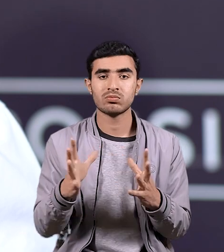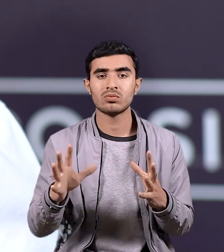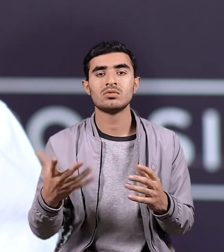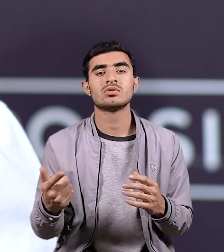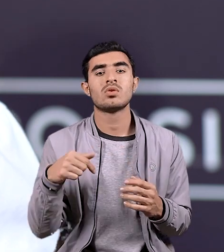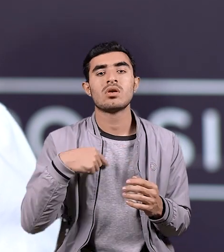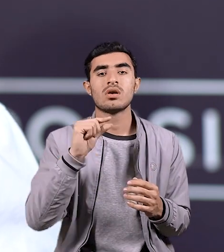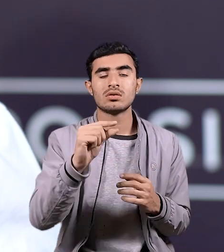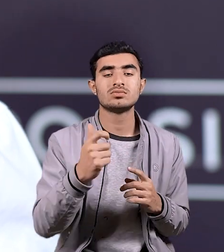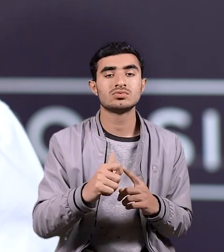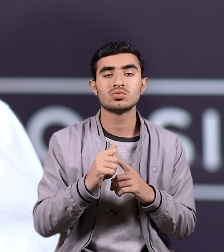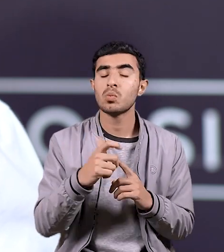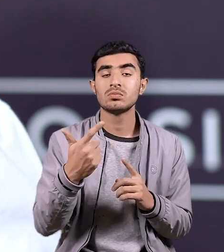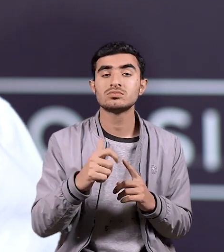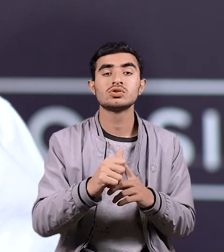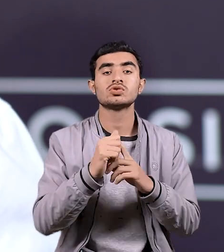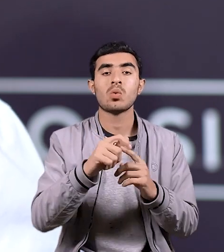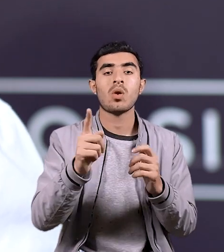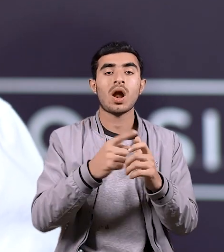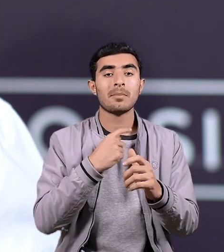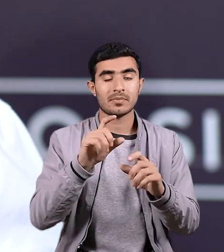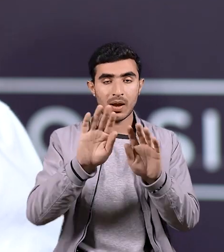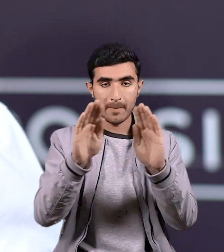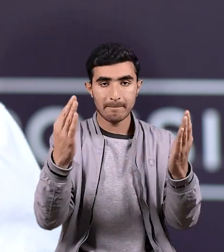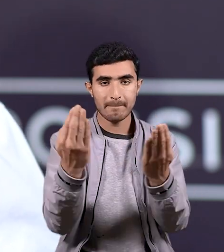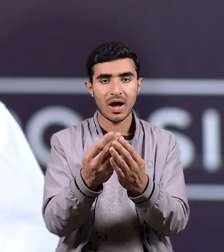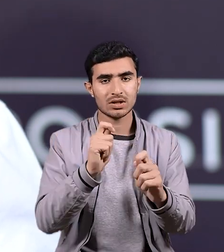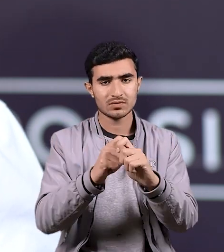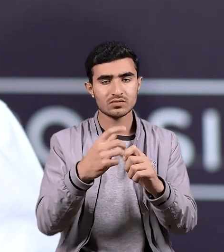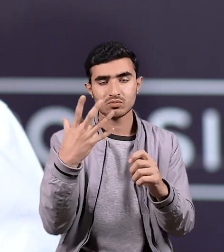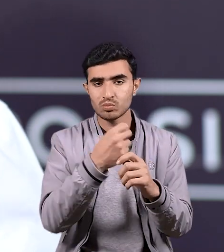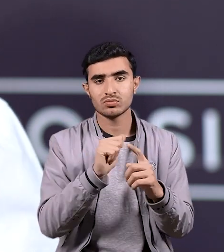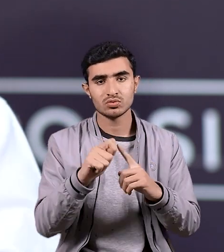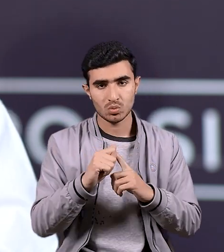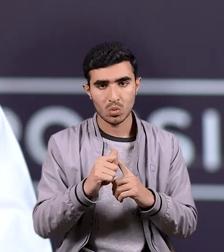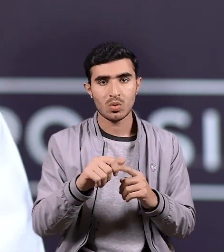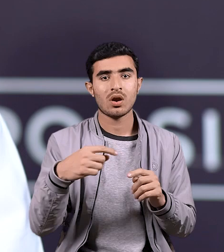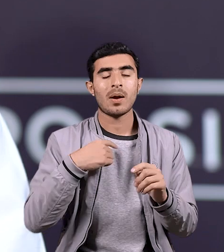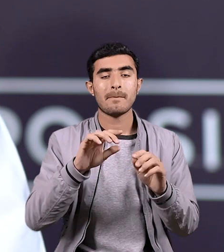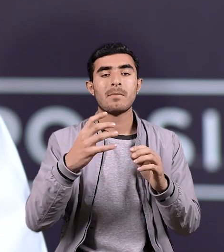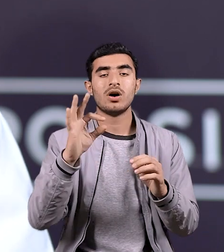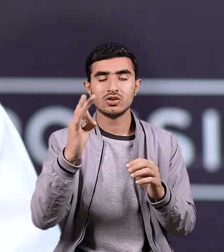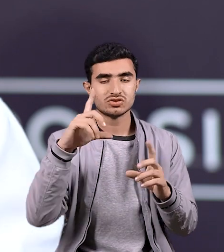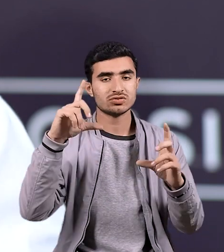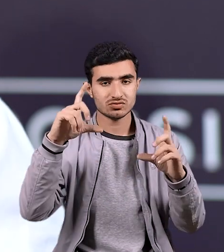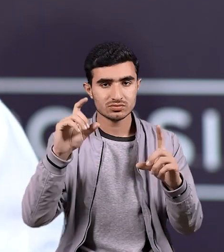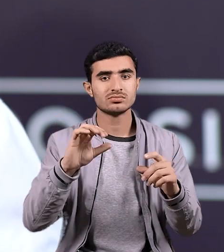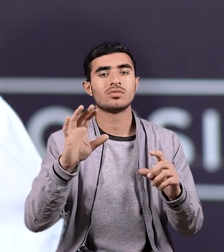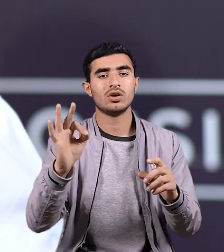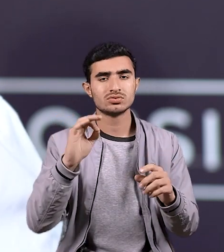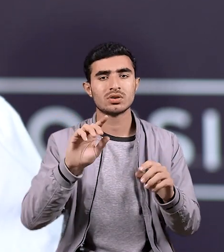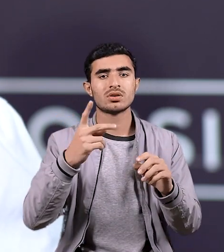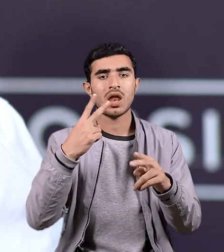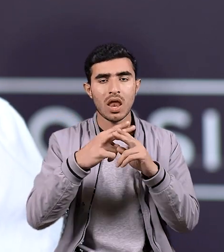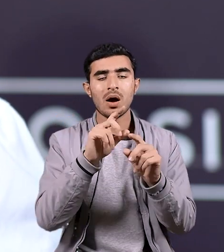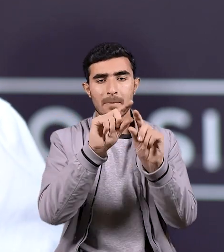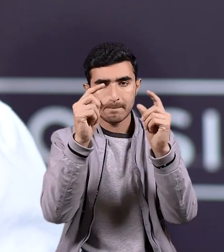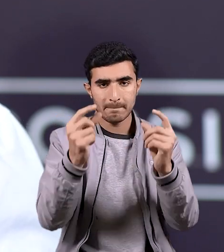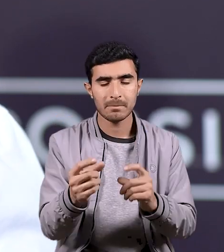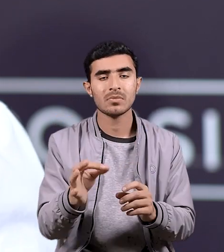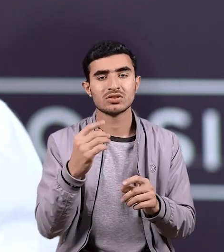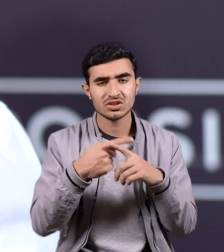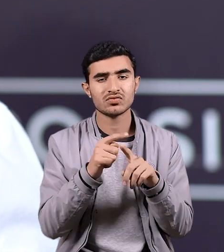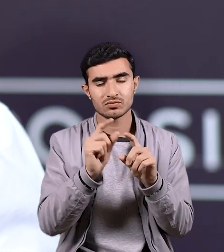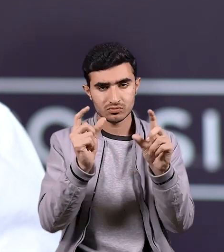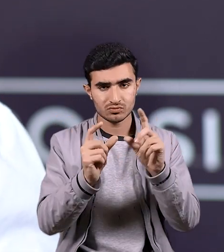जो हम रॉ मटेरियल इस्तेमाल कर रहे हैं, उन सब की सर्टिफिकेशन होनी ज़रूरी है, उनकी पैकेजिंग सही होनी ज़रूरी है, उनकी कम्युनिकेशन, ब्रांडिंग होनी सही ज़रूरी